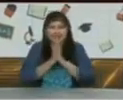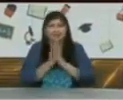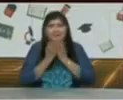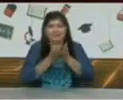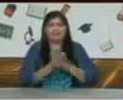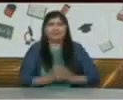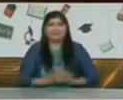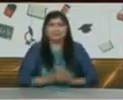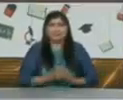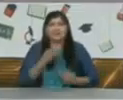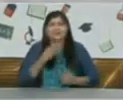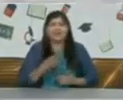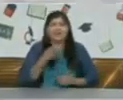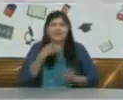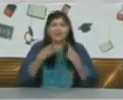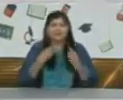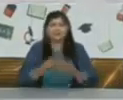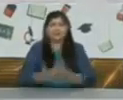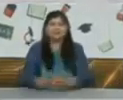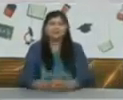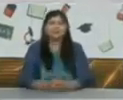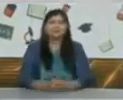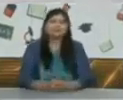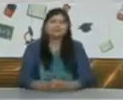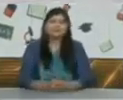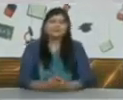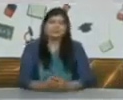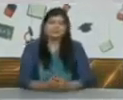हूं। बहुत बहुत धन्यवाद।